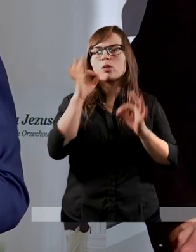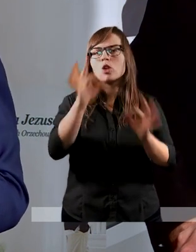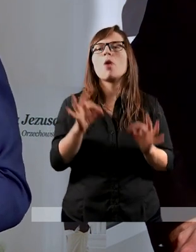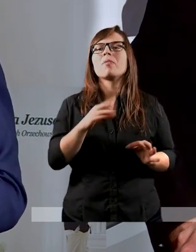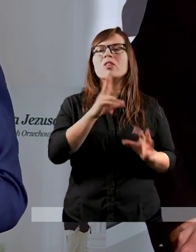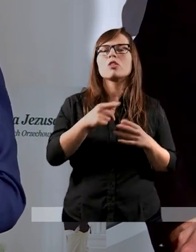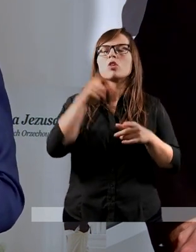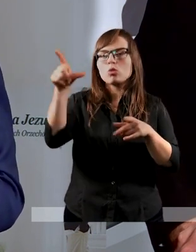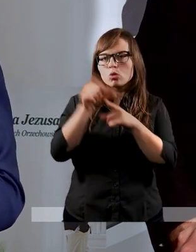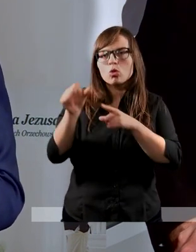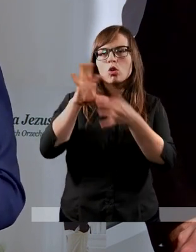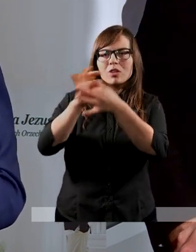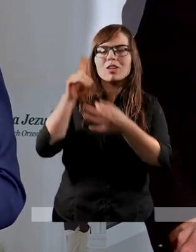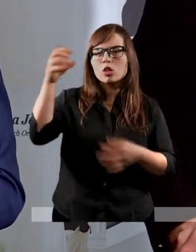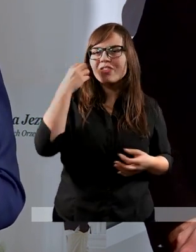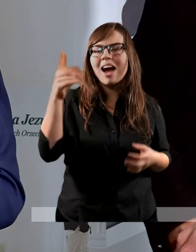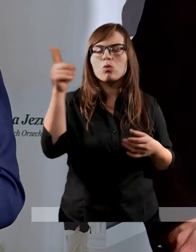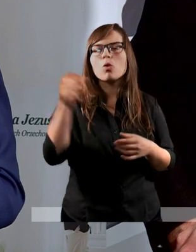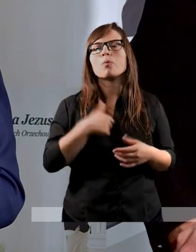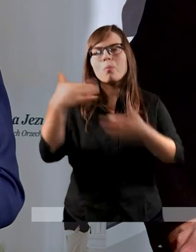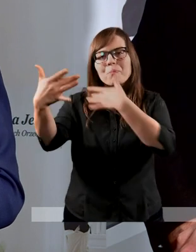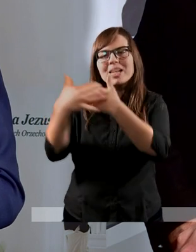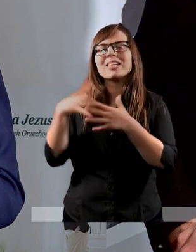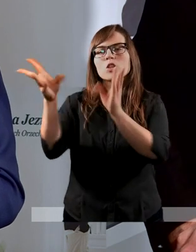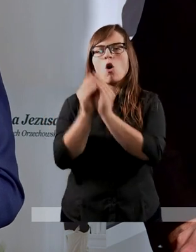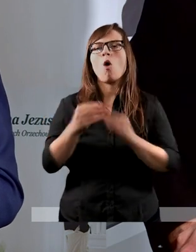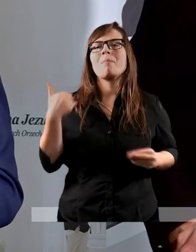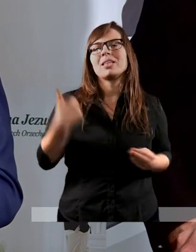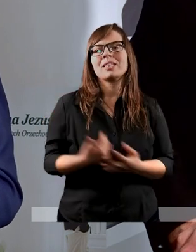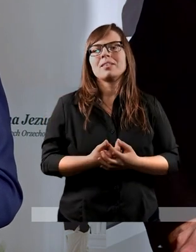tym, którzy chodzą z Tobą, są blisko,